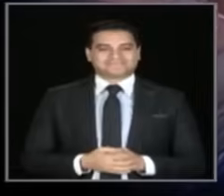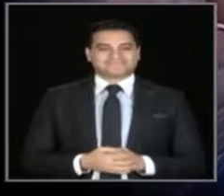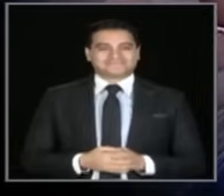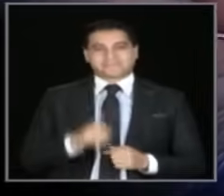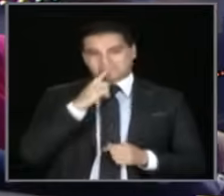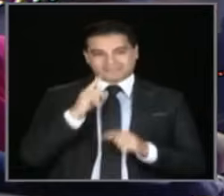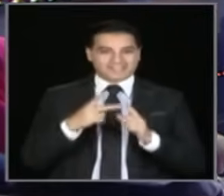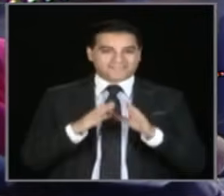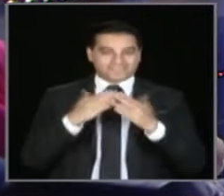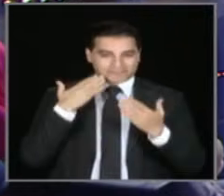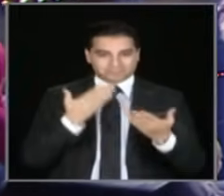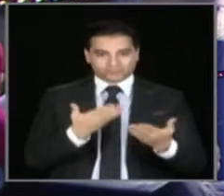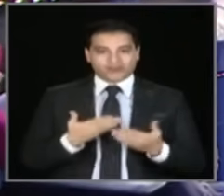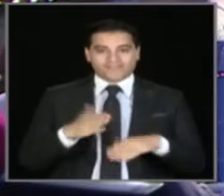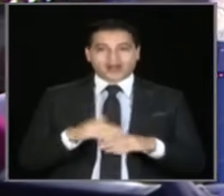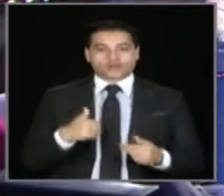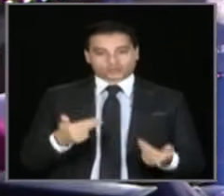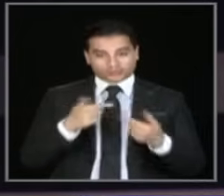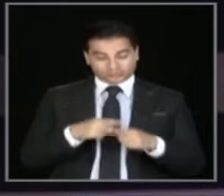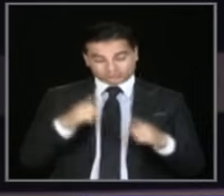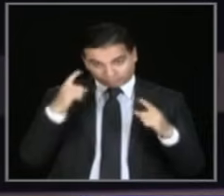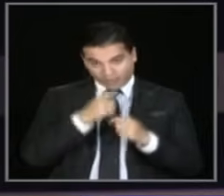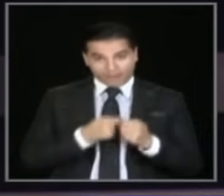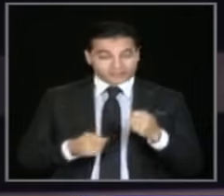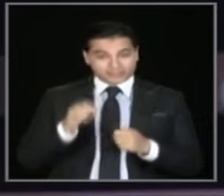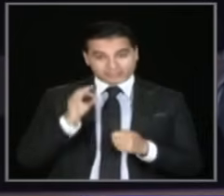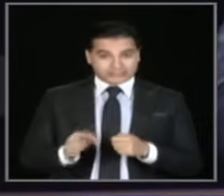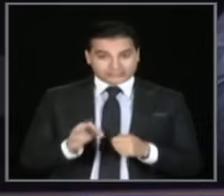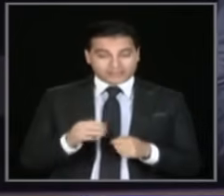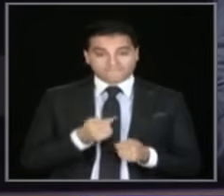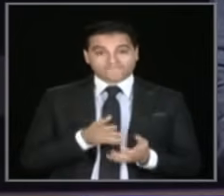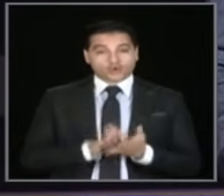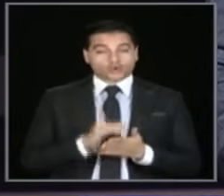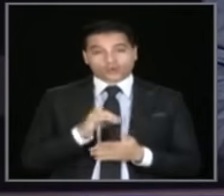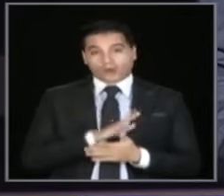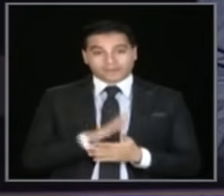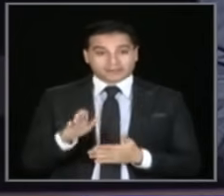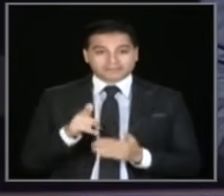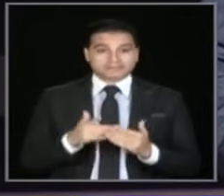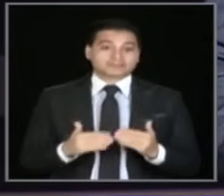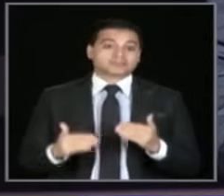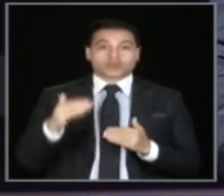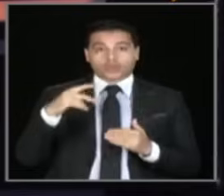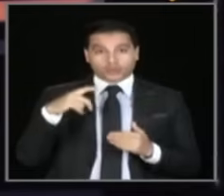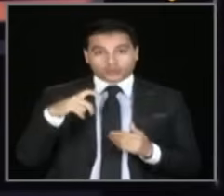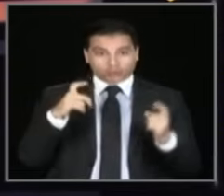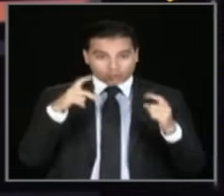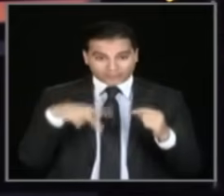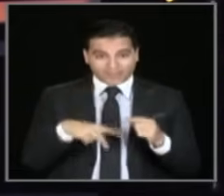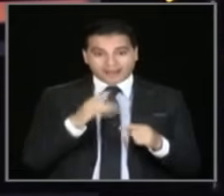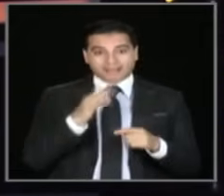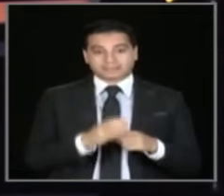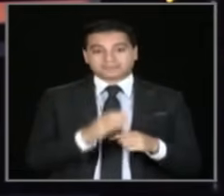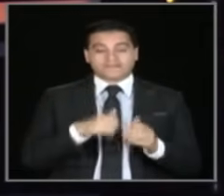أما الفريق الثاني واللي مشرفنا في الاستوديو في موقف صعب جدا، فرصتهم الوحيدة للصعود لدور الثمانية هو